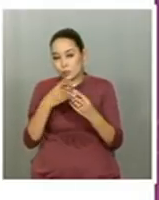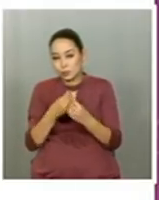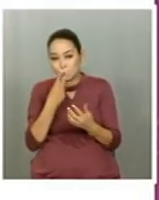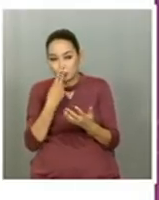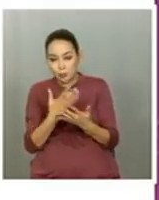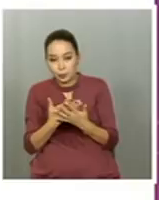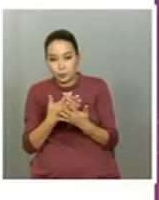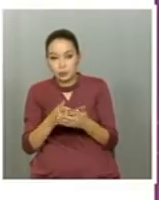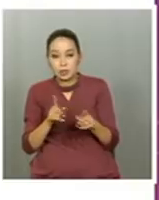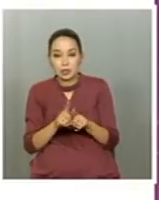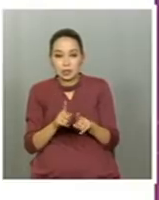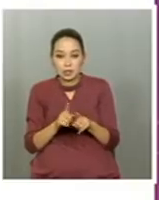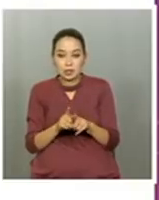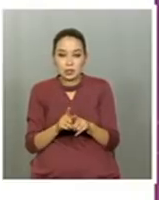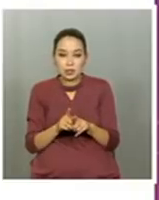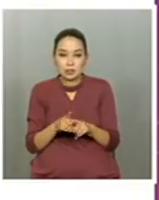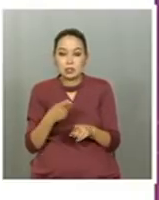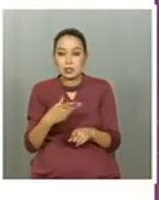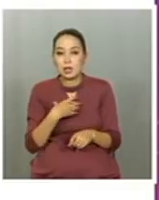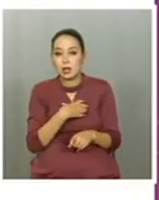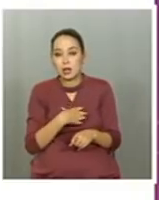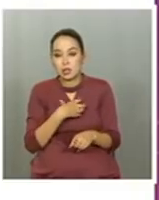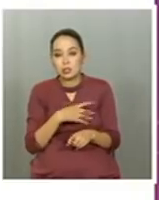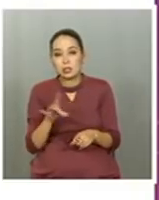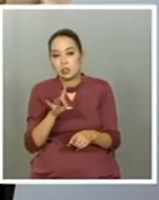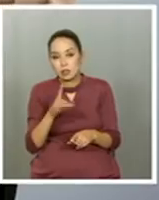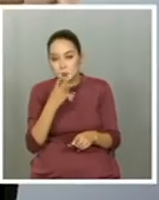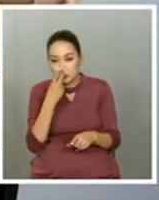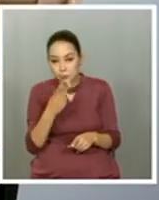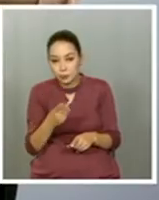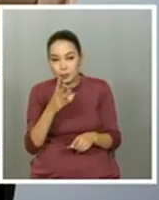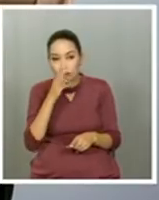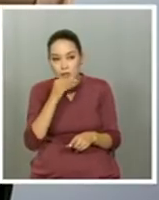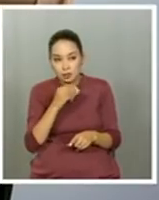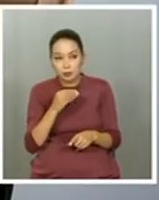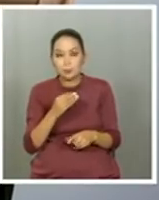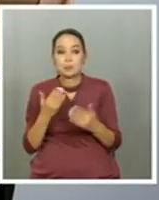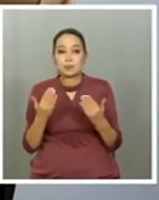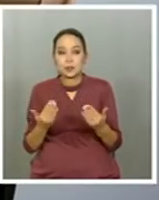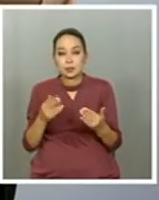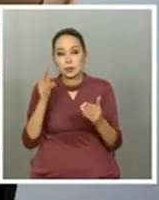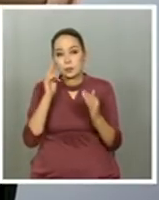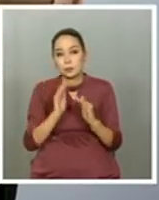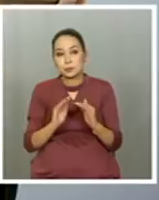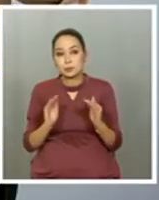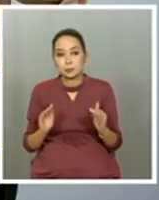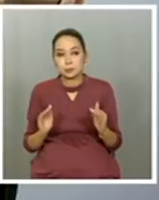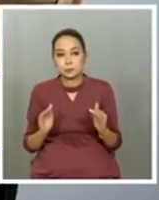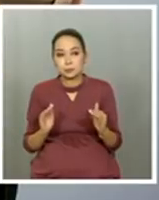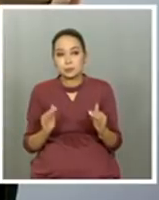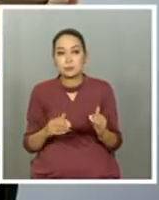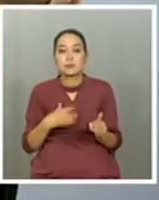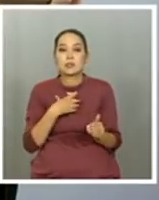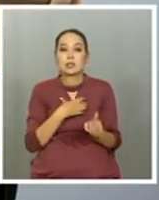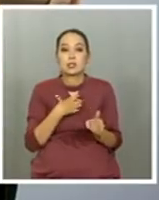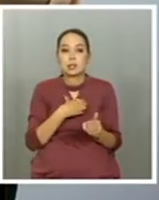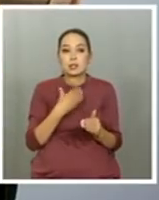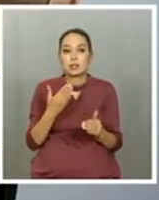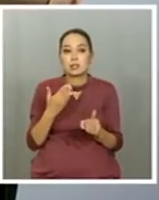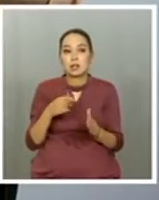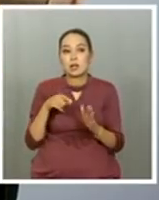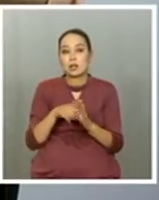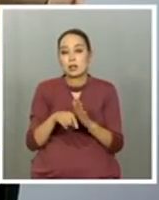біз нысанды қажетті мөлшерде көре аламыз. Енді оқушылар, негізгі